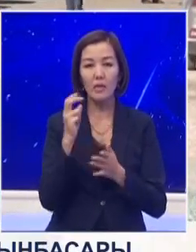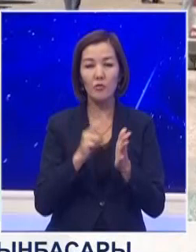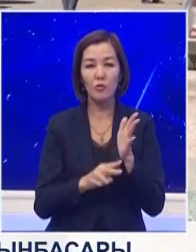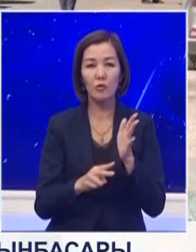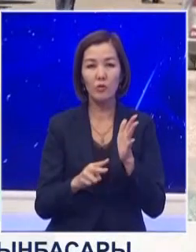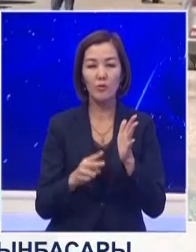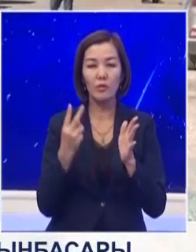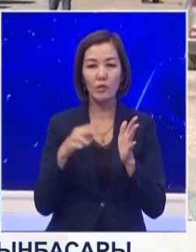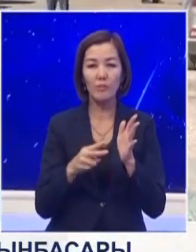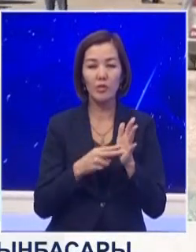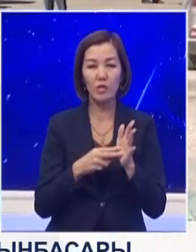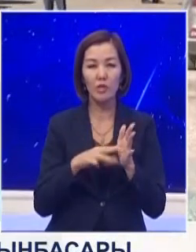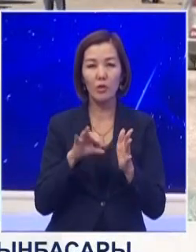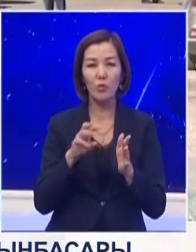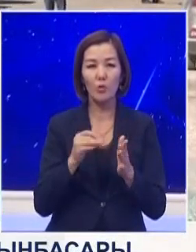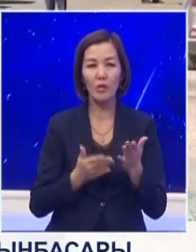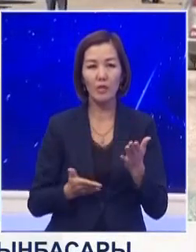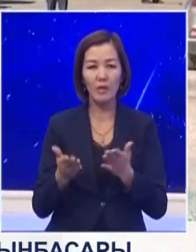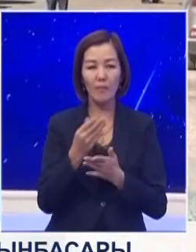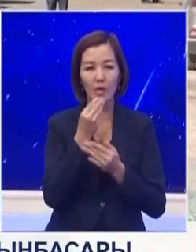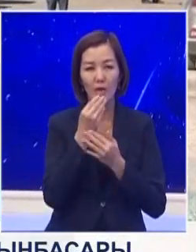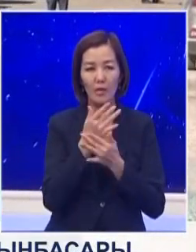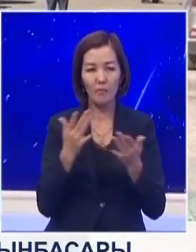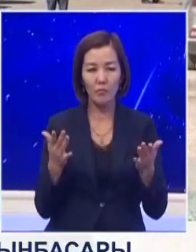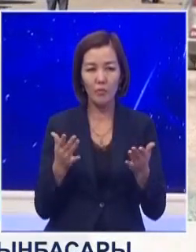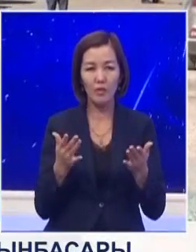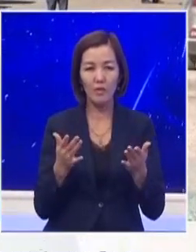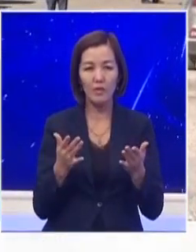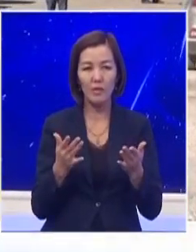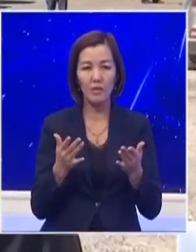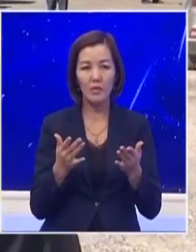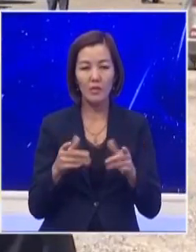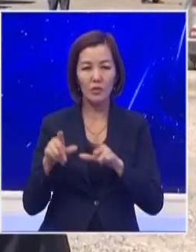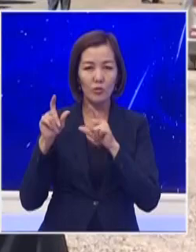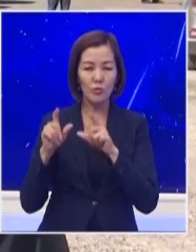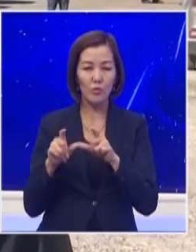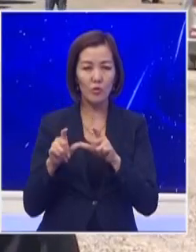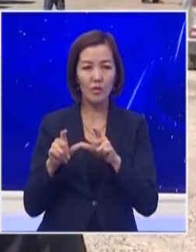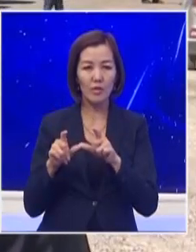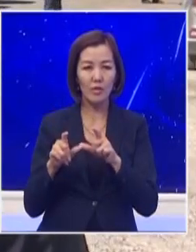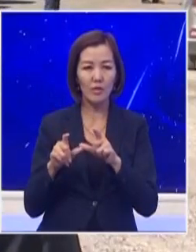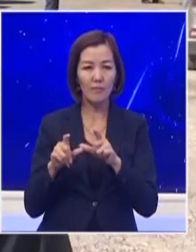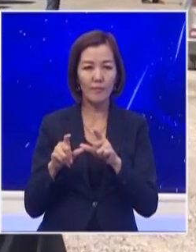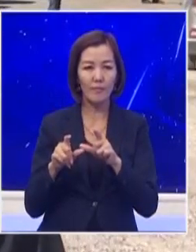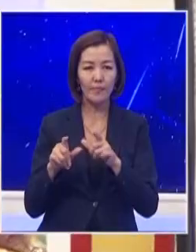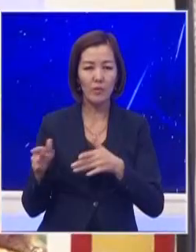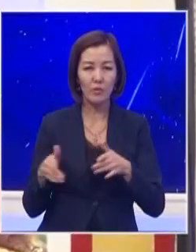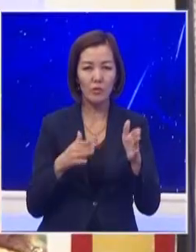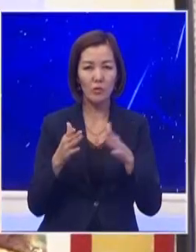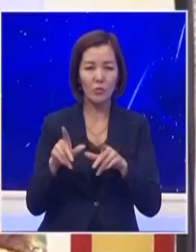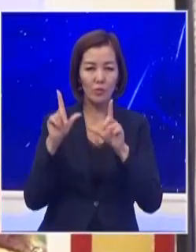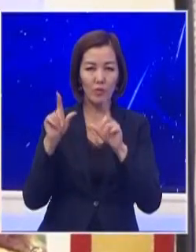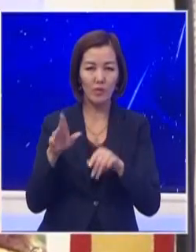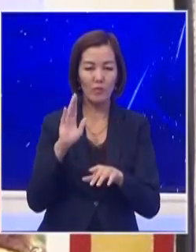227 тонна жуық өнімді, азық-түлікті осы жүк көліктерге тиеп жол ашқан деп жатырмыз. Оның